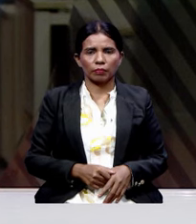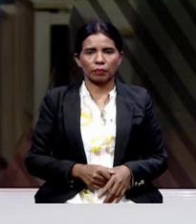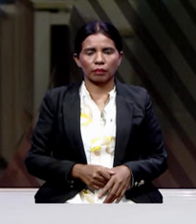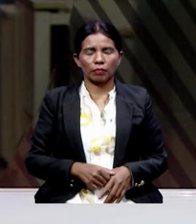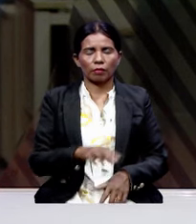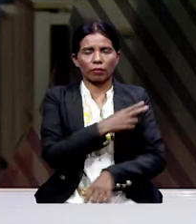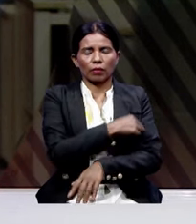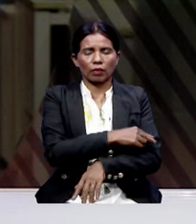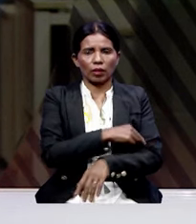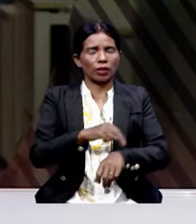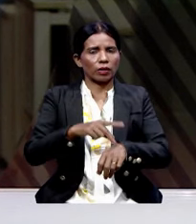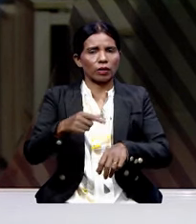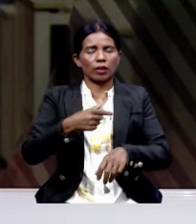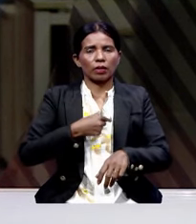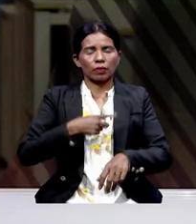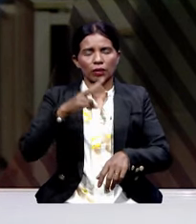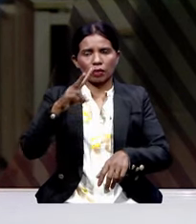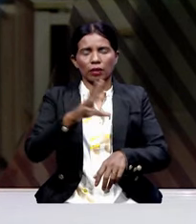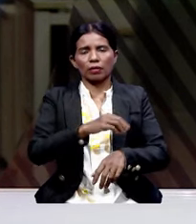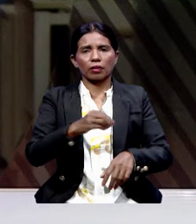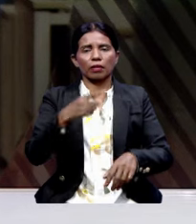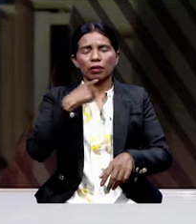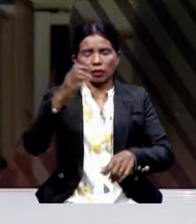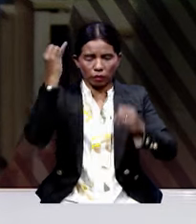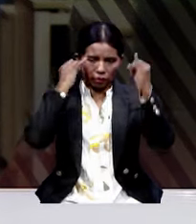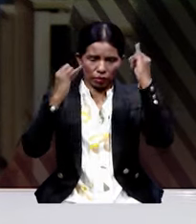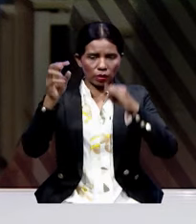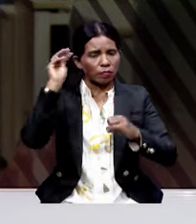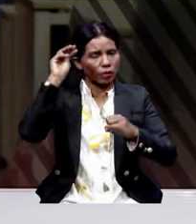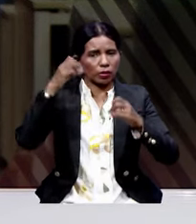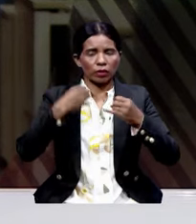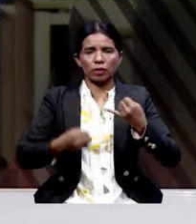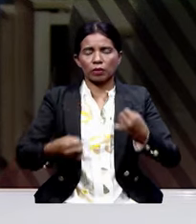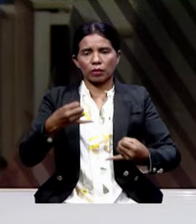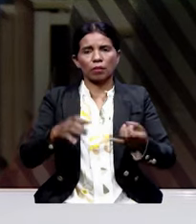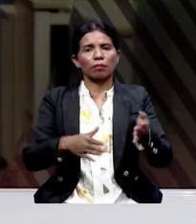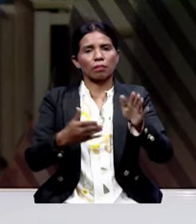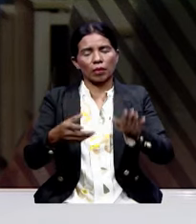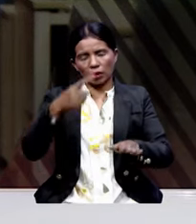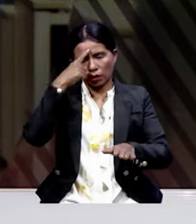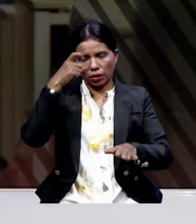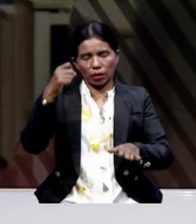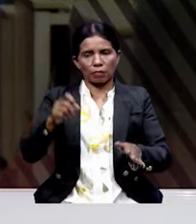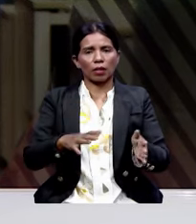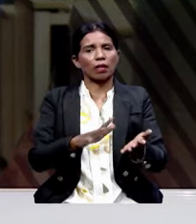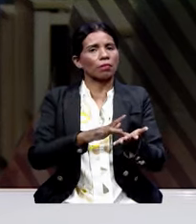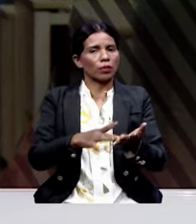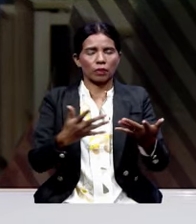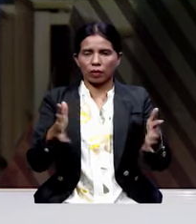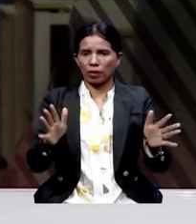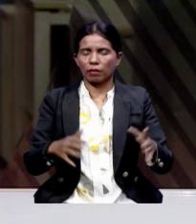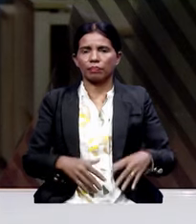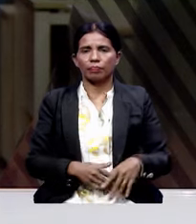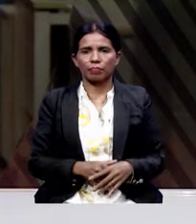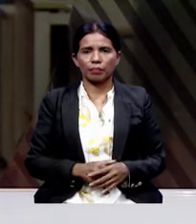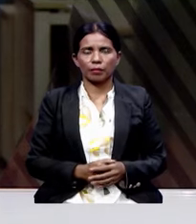Ospital Nasional Guidu Valadares rejeita informasaun nebi hatete. Ministru Justisa mate tanba ai-moruk laiha.